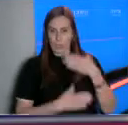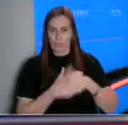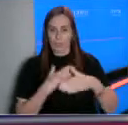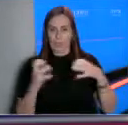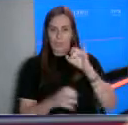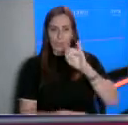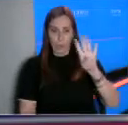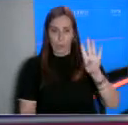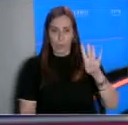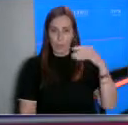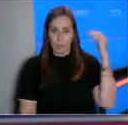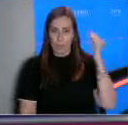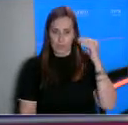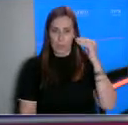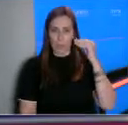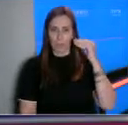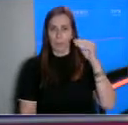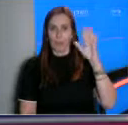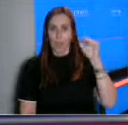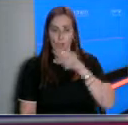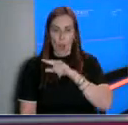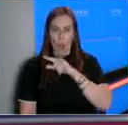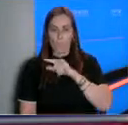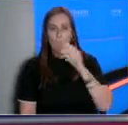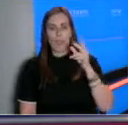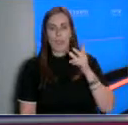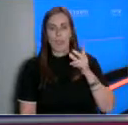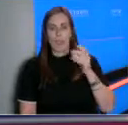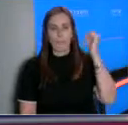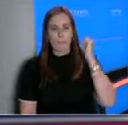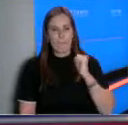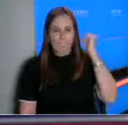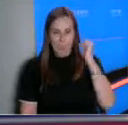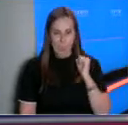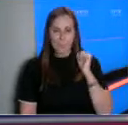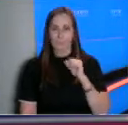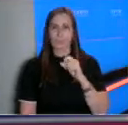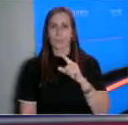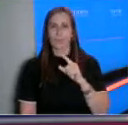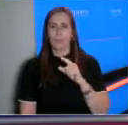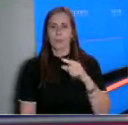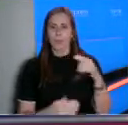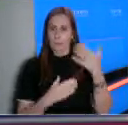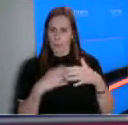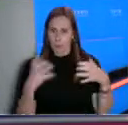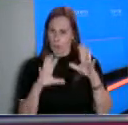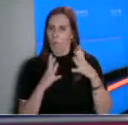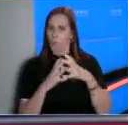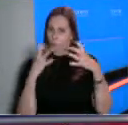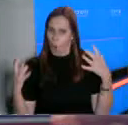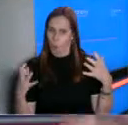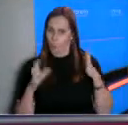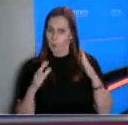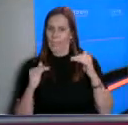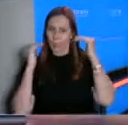י' ב' שנה בבית ספר השלום, על שם רבין במצפה רמון כמובן, וסיימה קבוצה מאוד גדולה